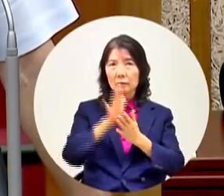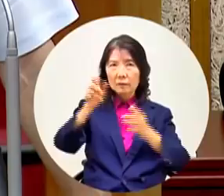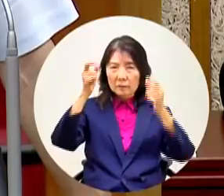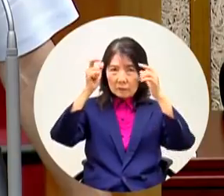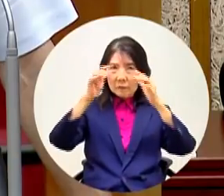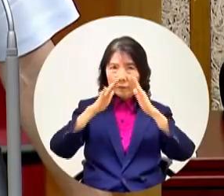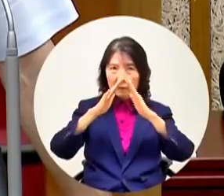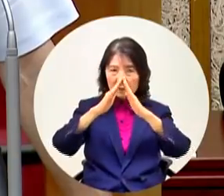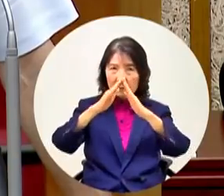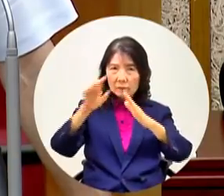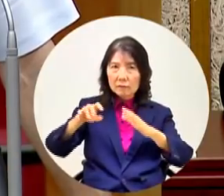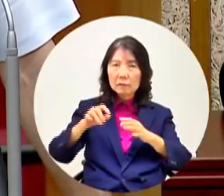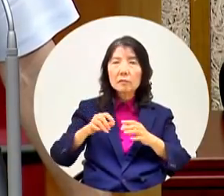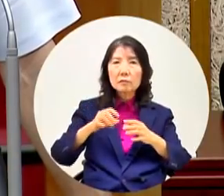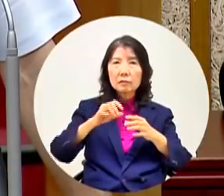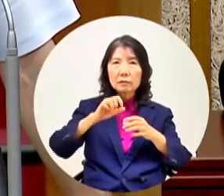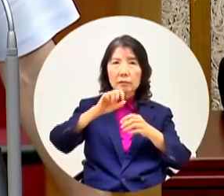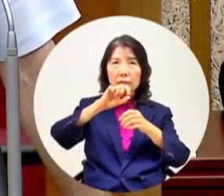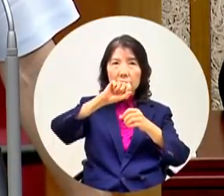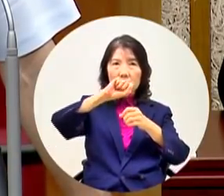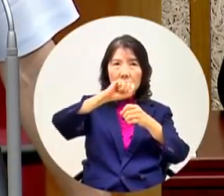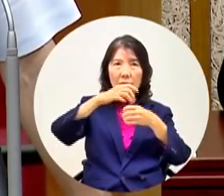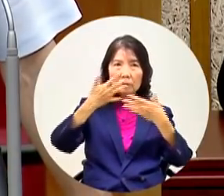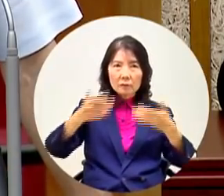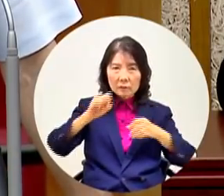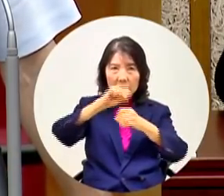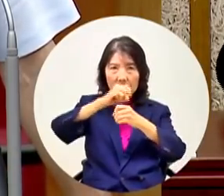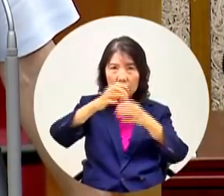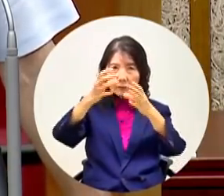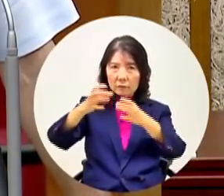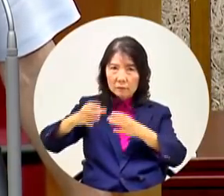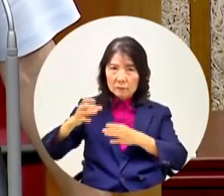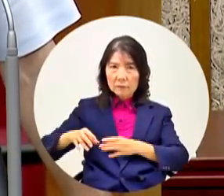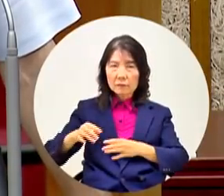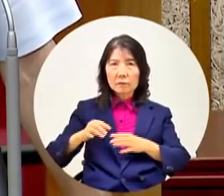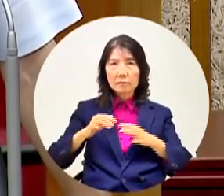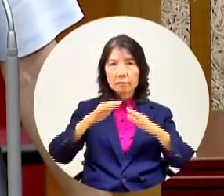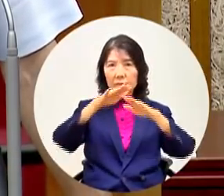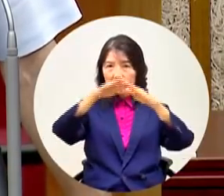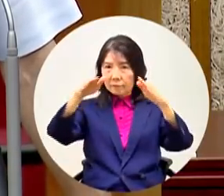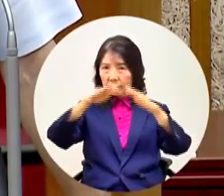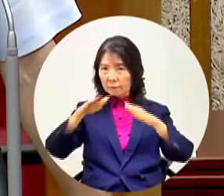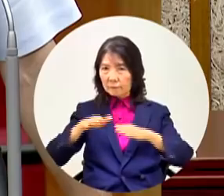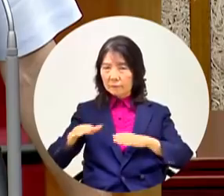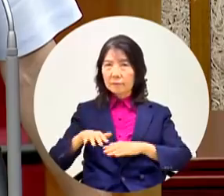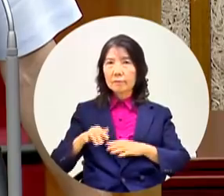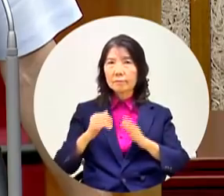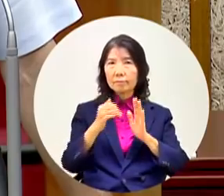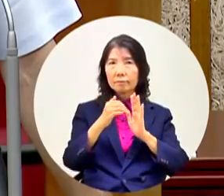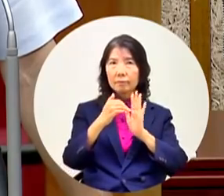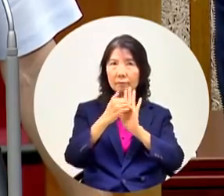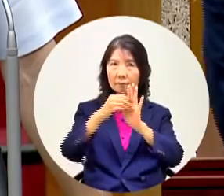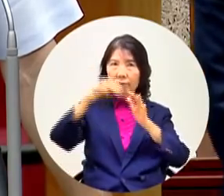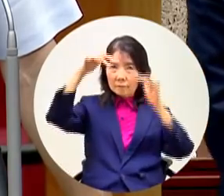要多做几座，是不是要多做几座这个，这样你们设计这个遮雨棚？